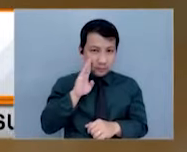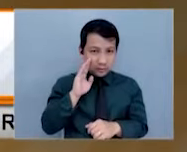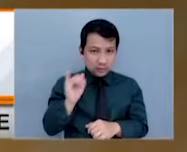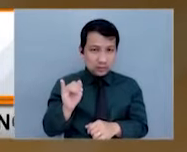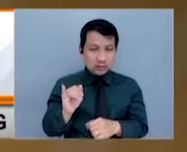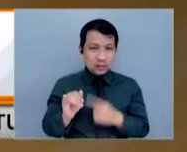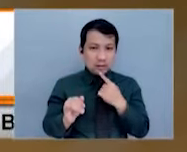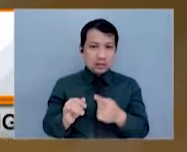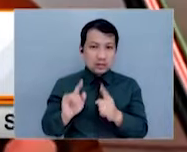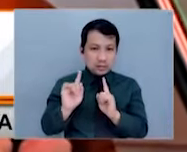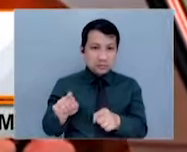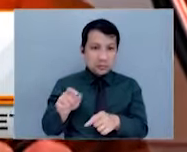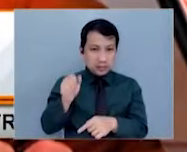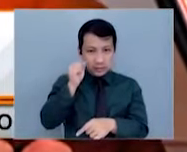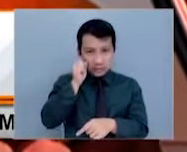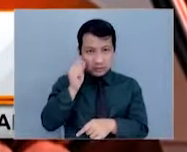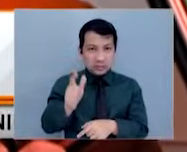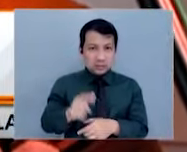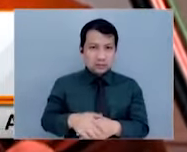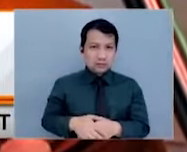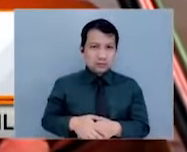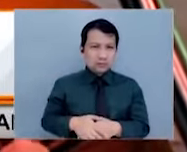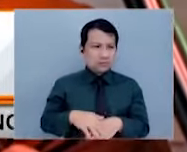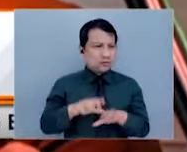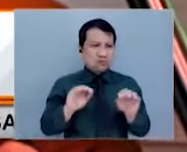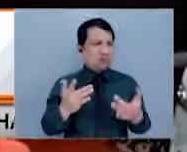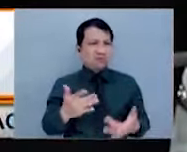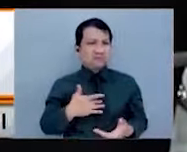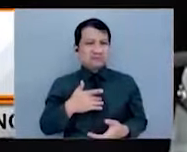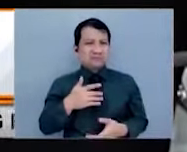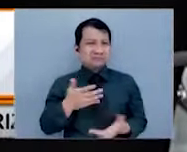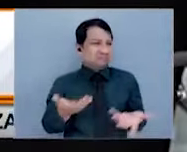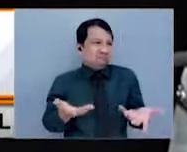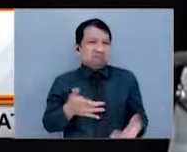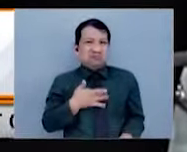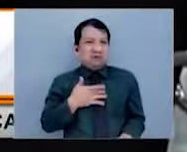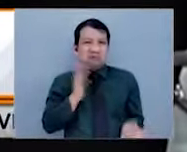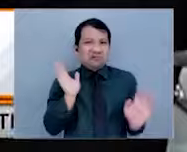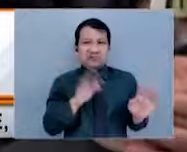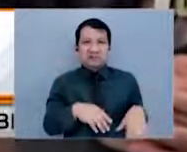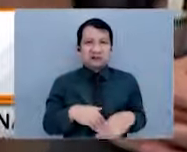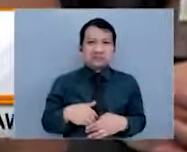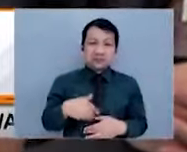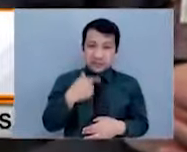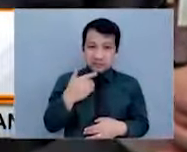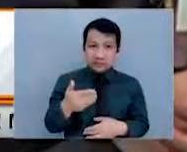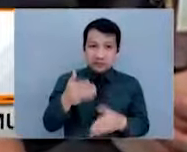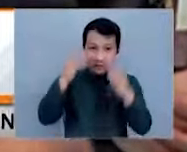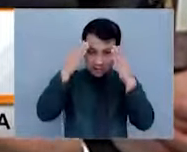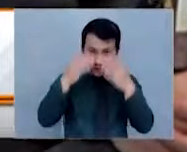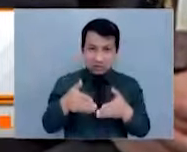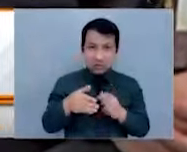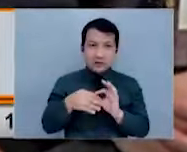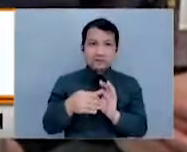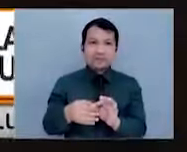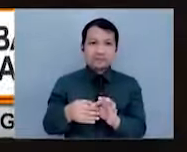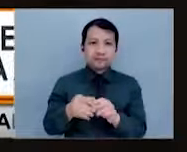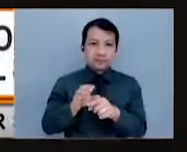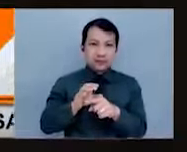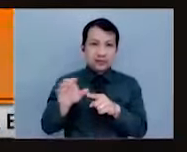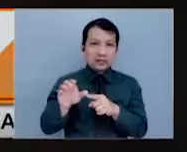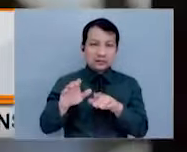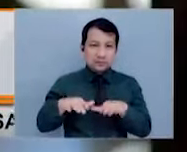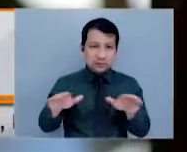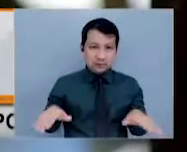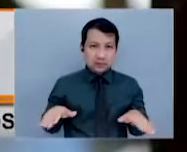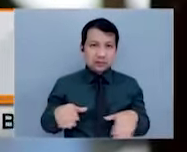sagot lang ni Sara. No reaction, NR. Sa ngayon, focus lang daw si Sara sa kanyang mga anak